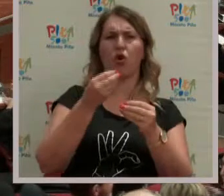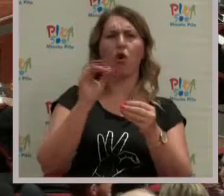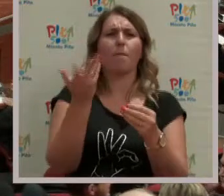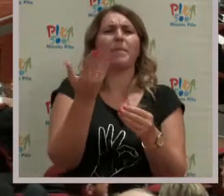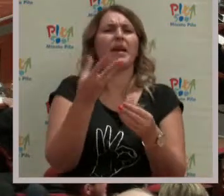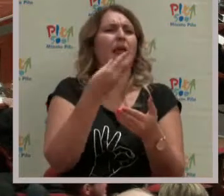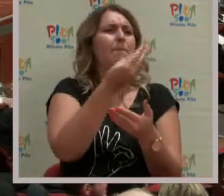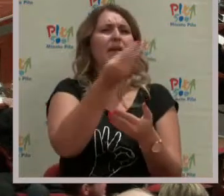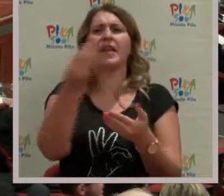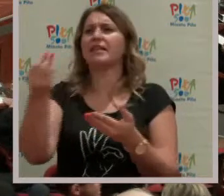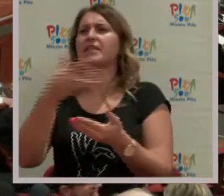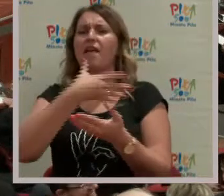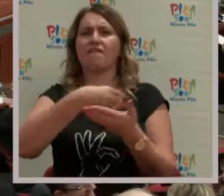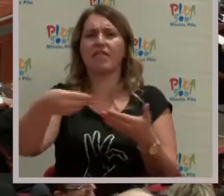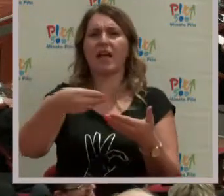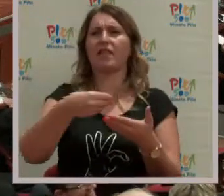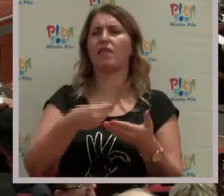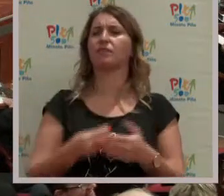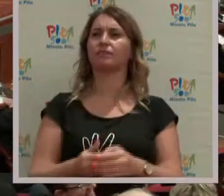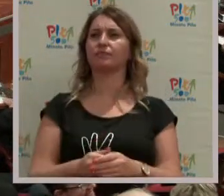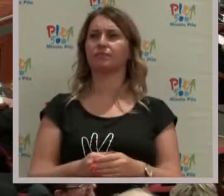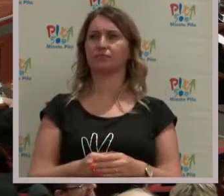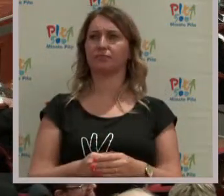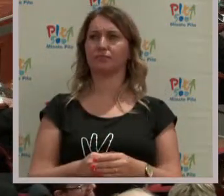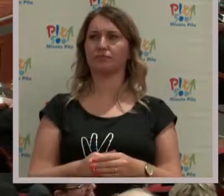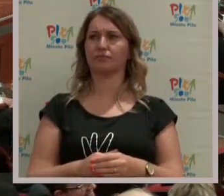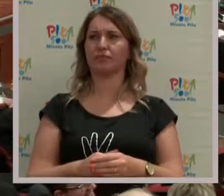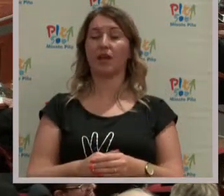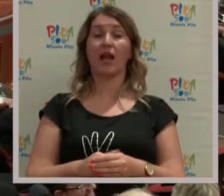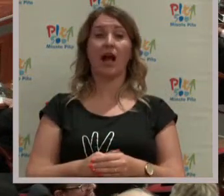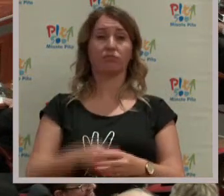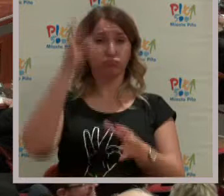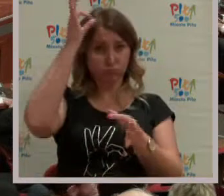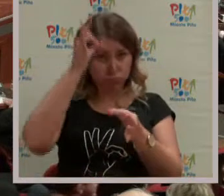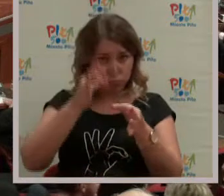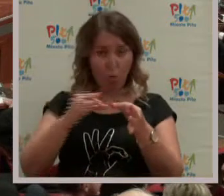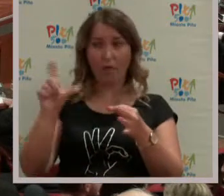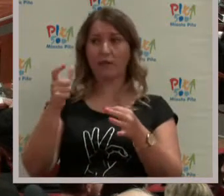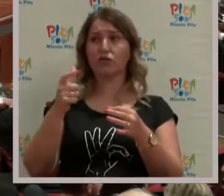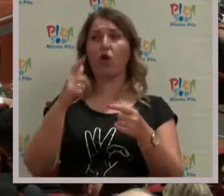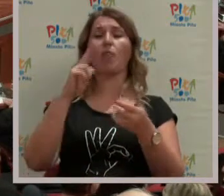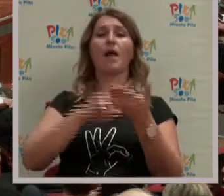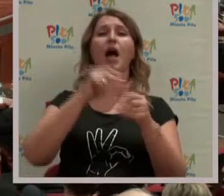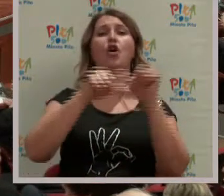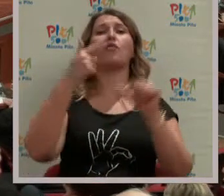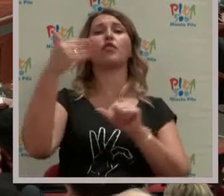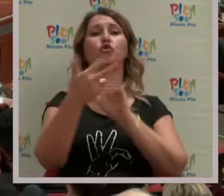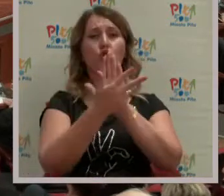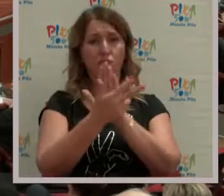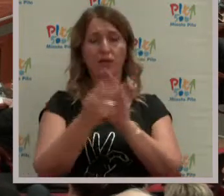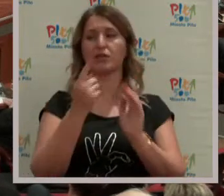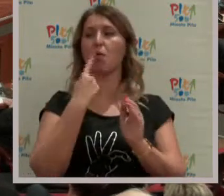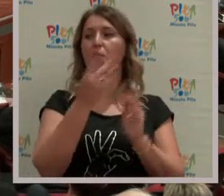jednostkach budżetowych dokonujemy stosownych korekt ale o szczegółach jeżeli chodzi o rok 2018 będę mówiła przy